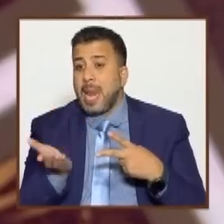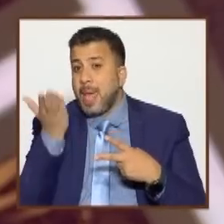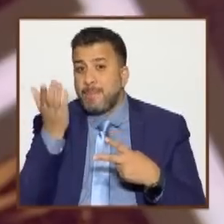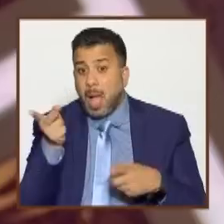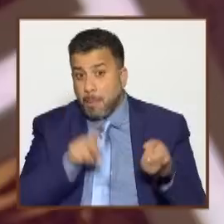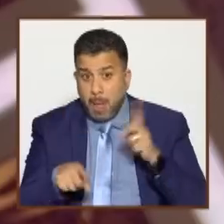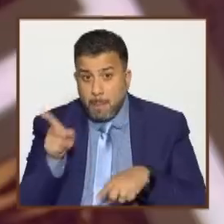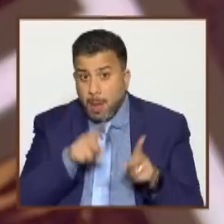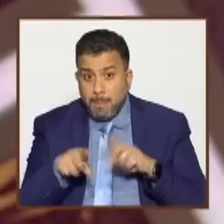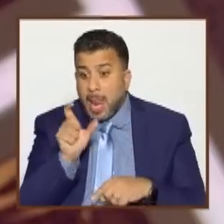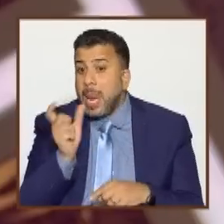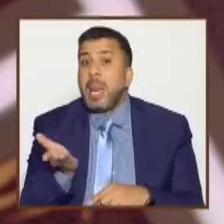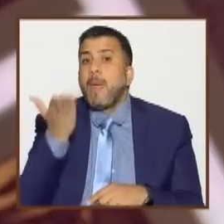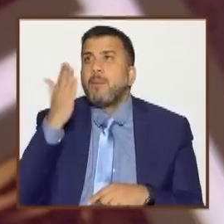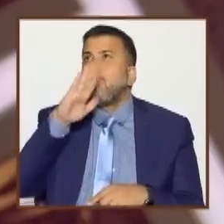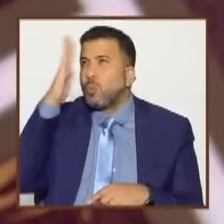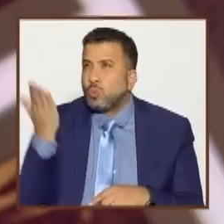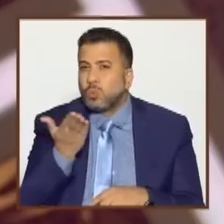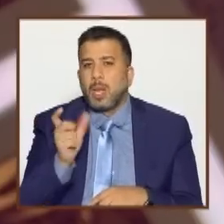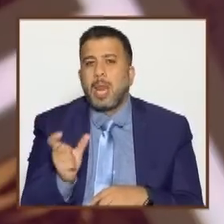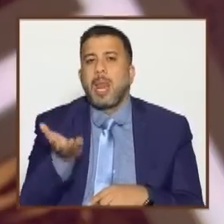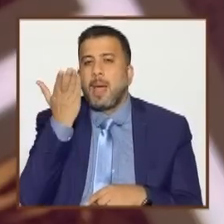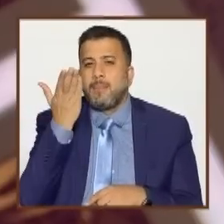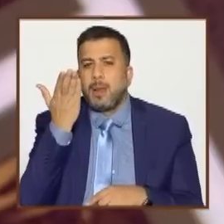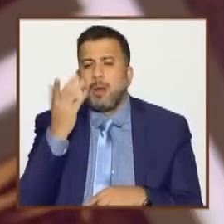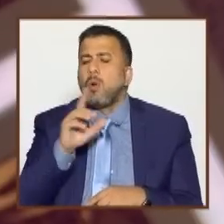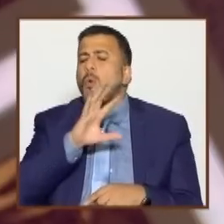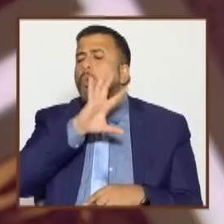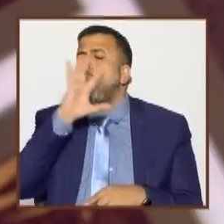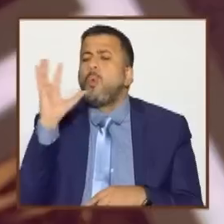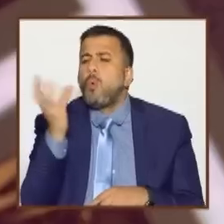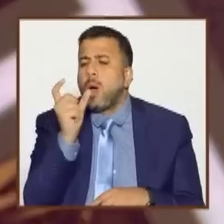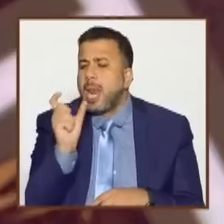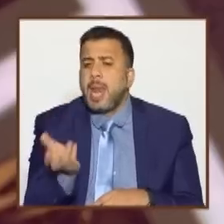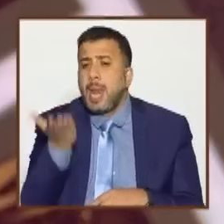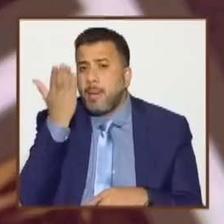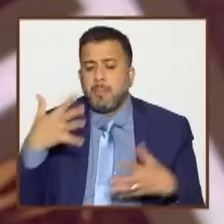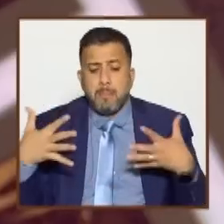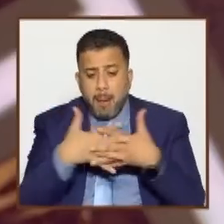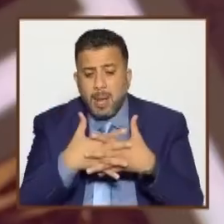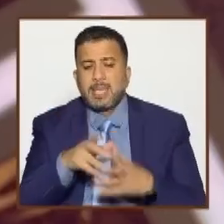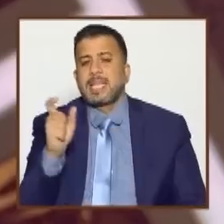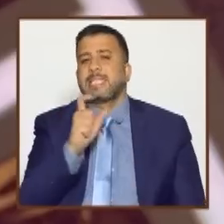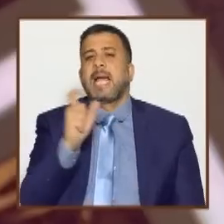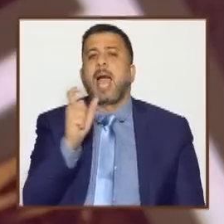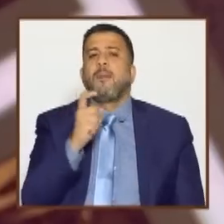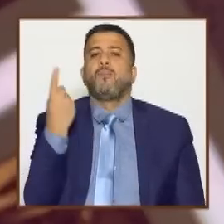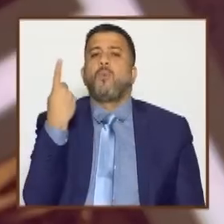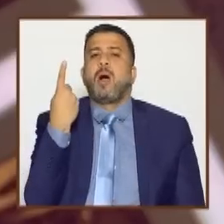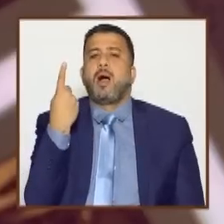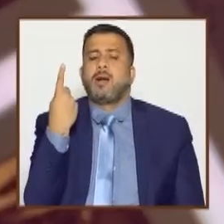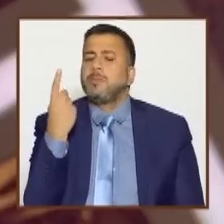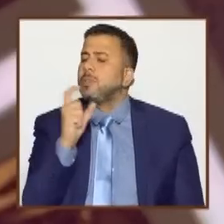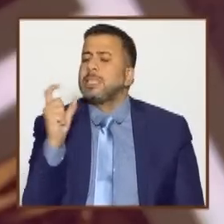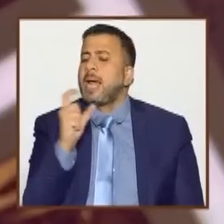القسم الأول جميع الأنبياء بينهم صلة واشتراك في الإسلام، ولذلك كل